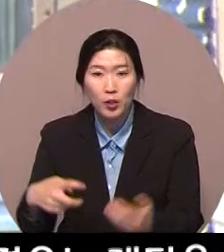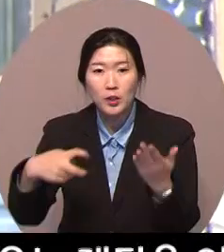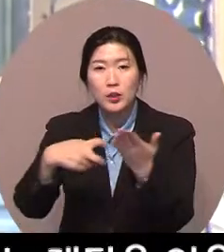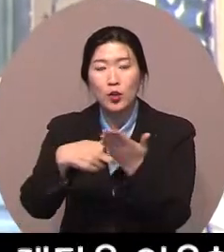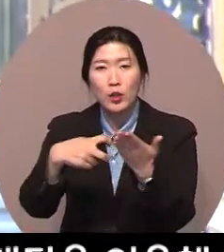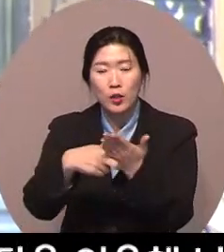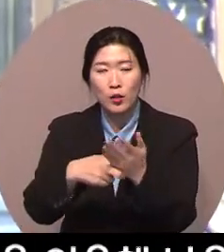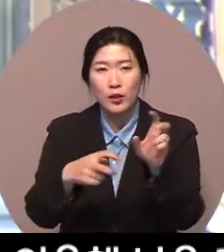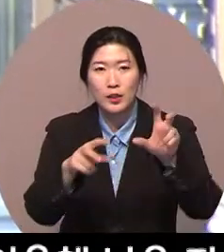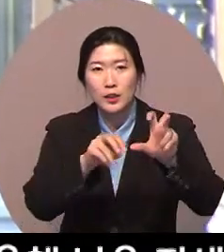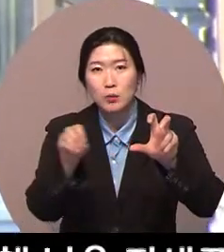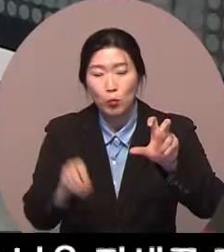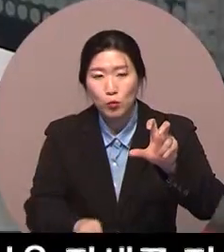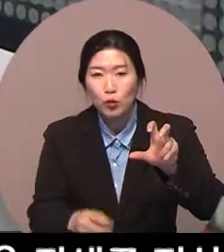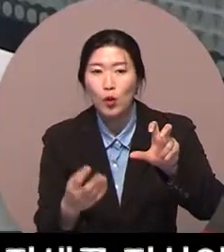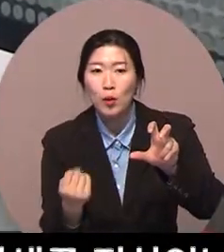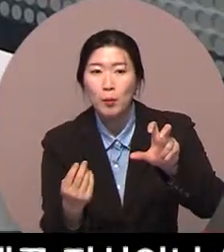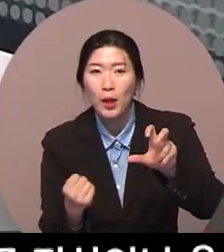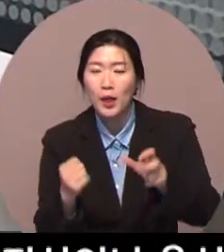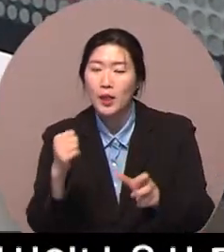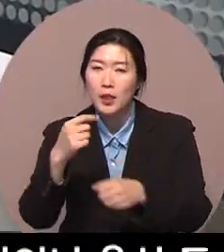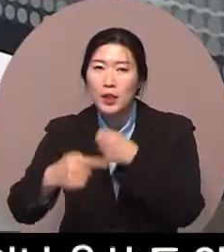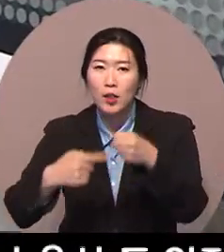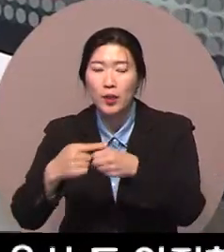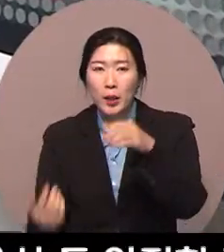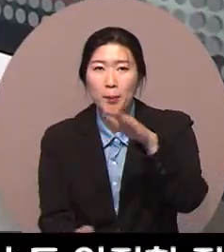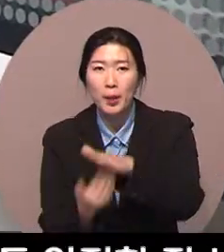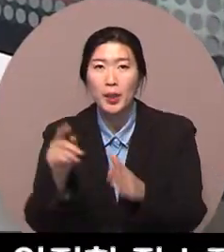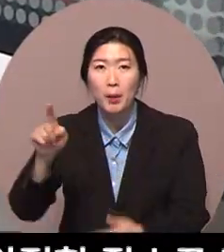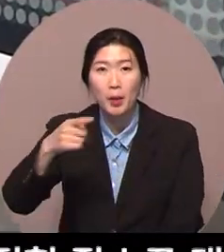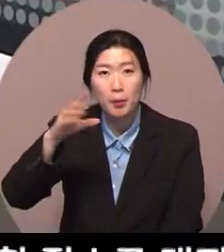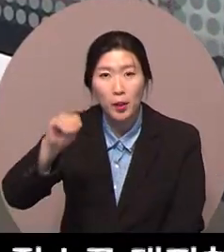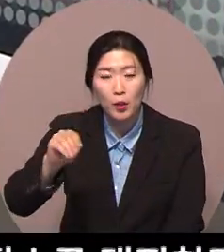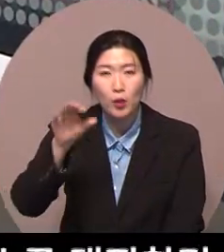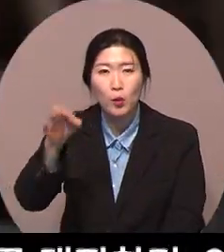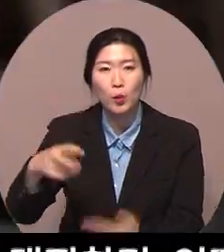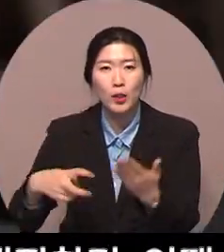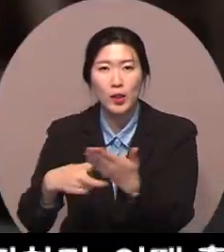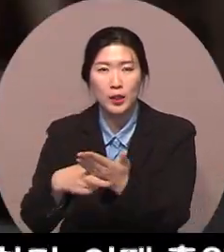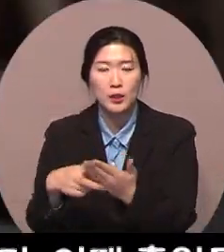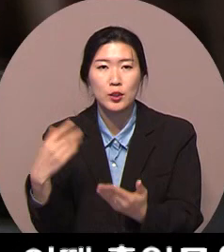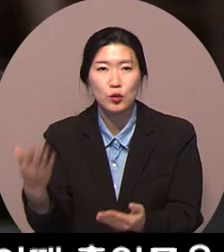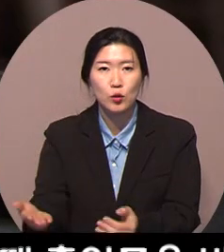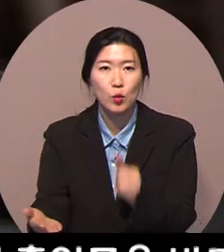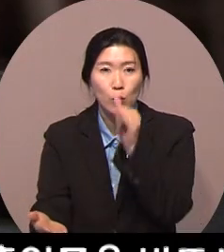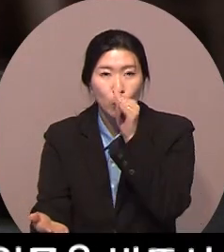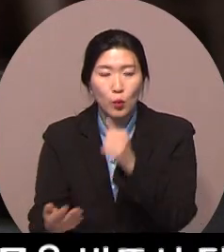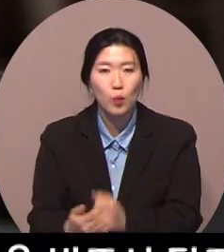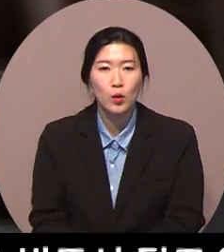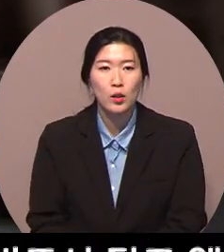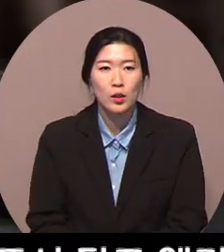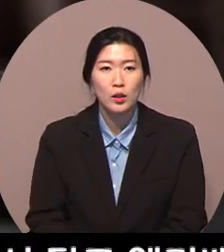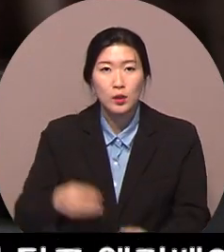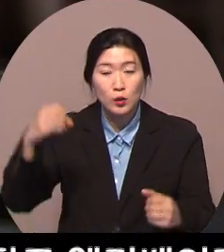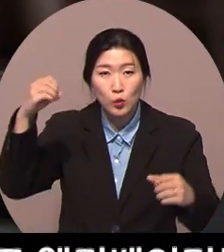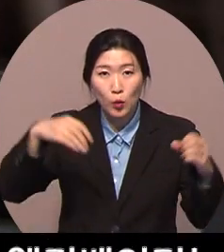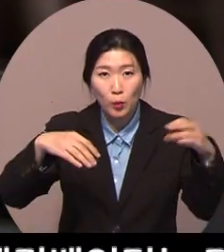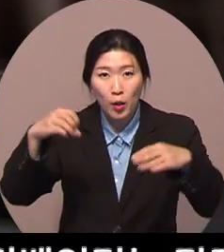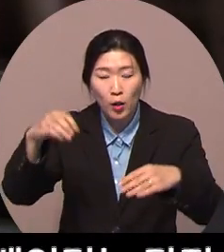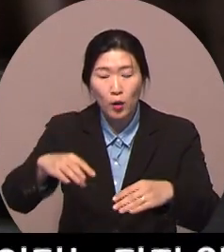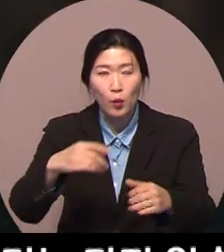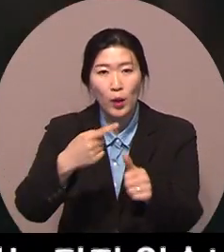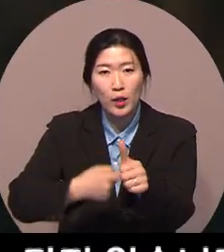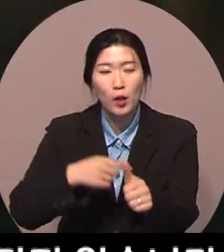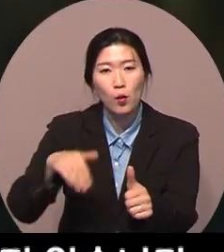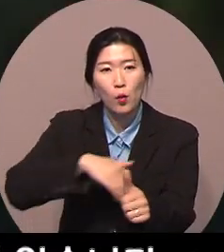승차권의 25%, 연간 100만 원까지 지역 화폐로 지원하고, 모든 지역을 조명 환경관리 구역으로